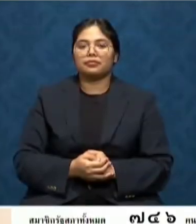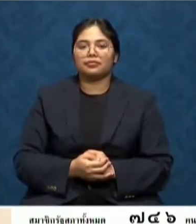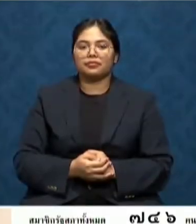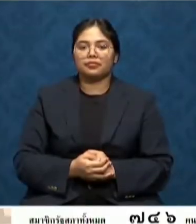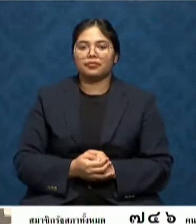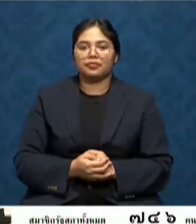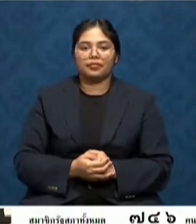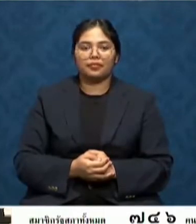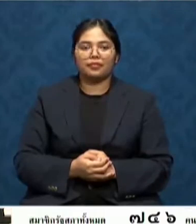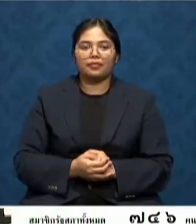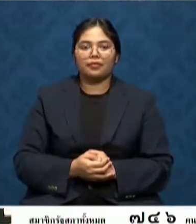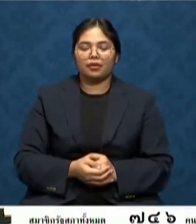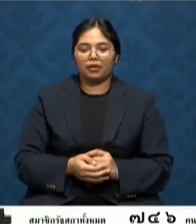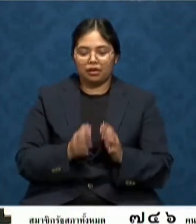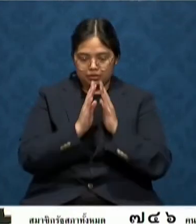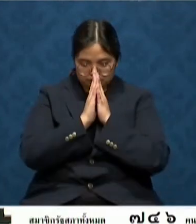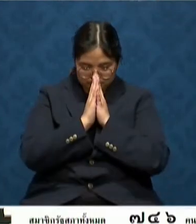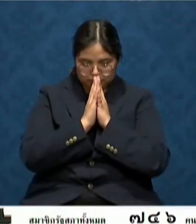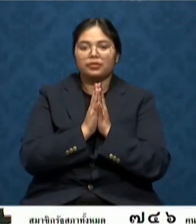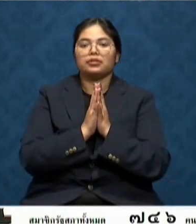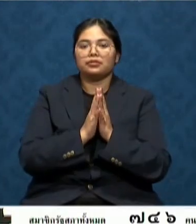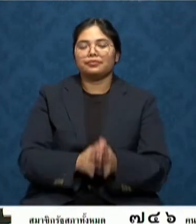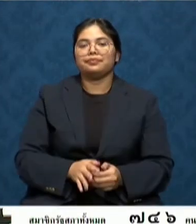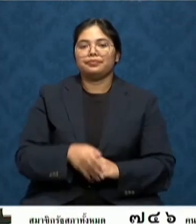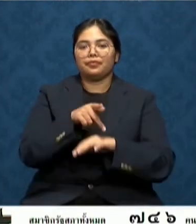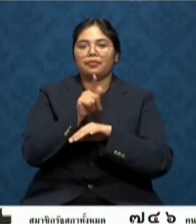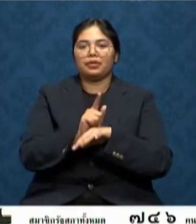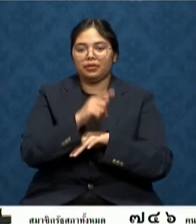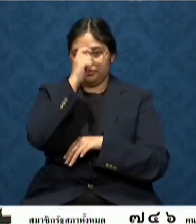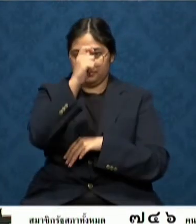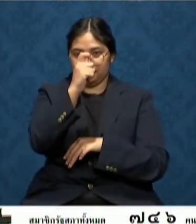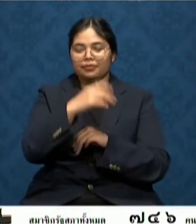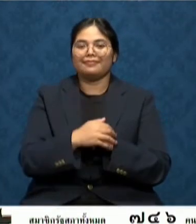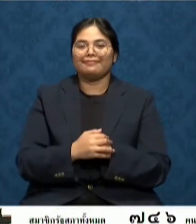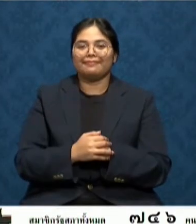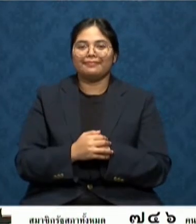กัรยงท่ประทานรัศพาที่ขอรบผ่านไปยังสมาชิกผู้สงเกียตทกท่าน